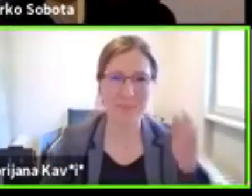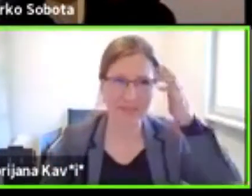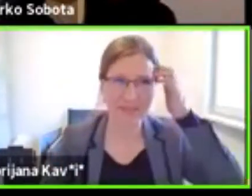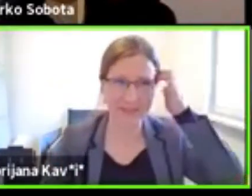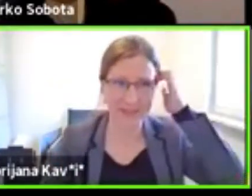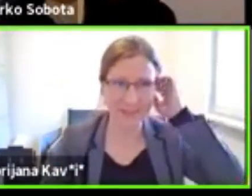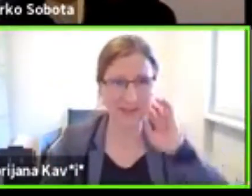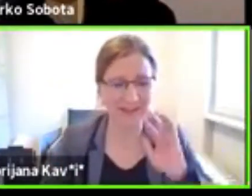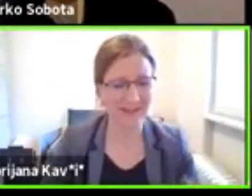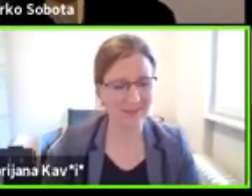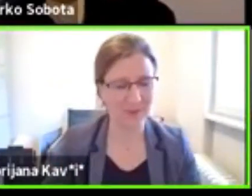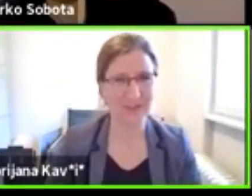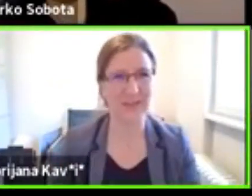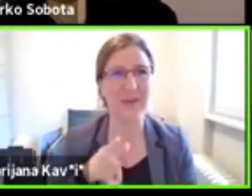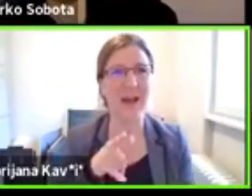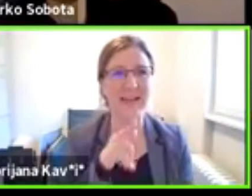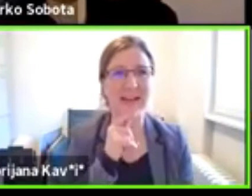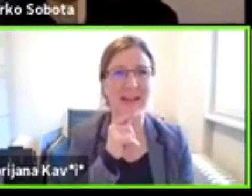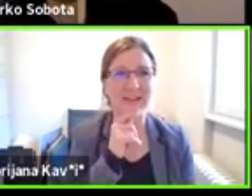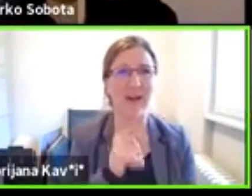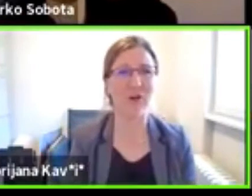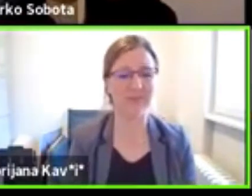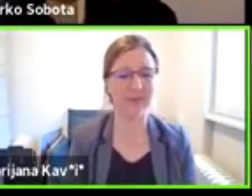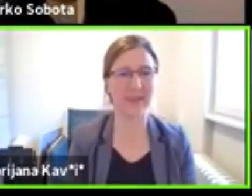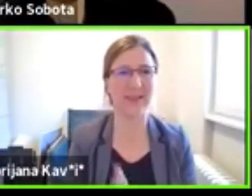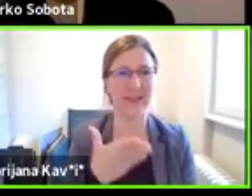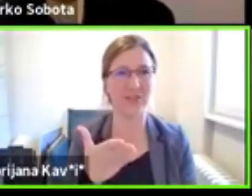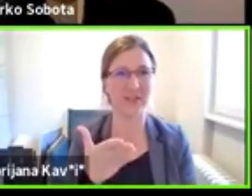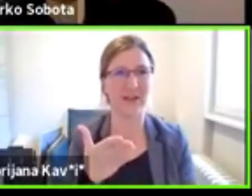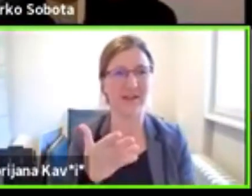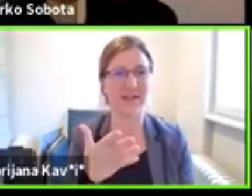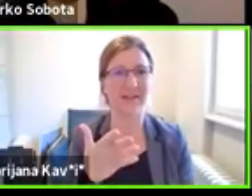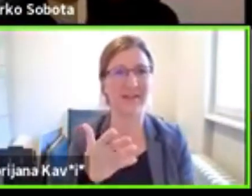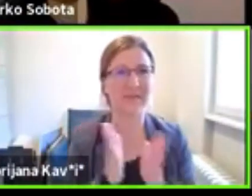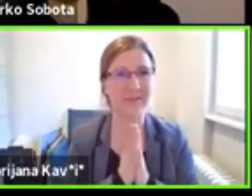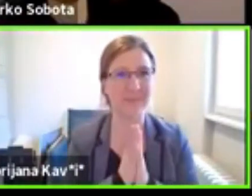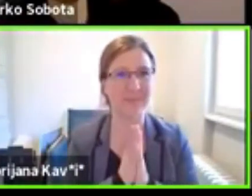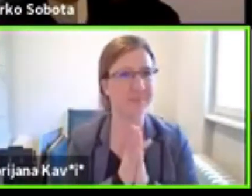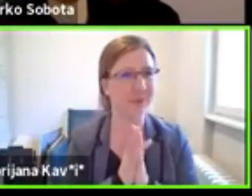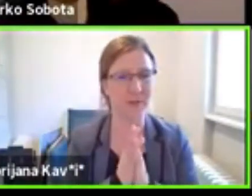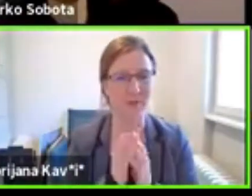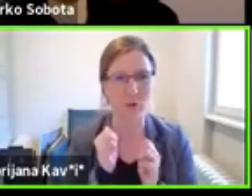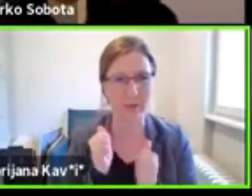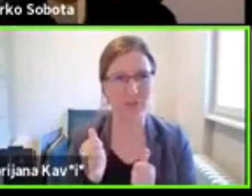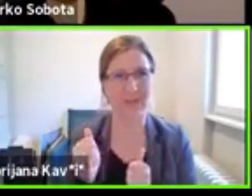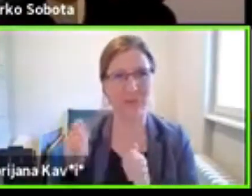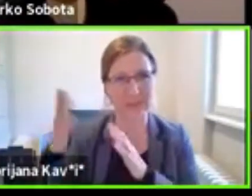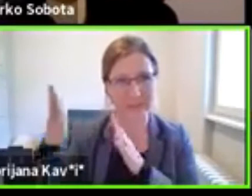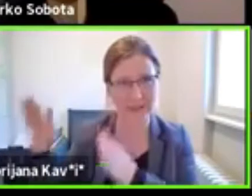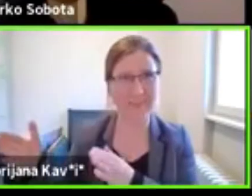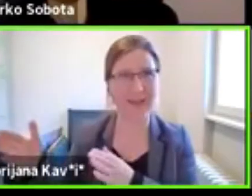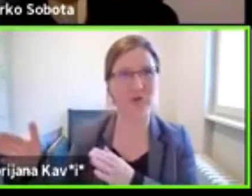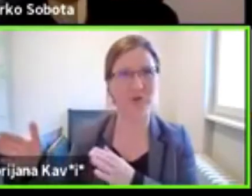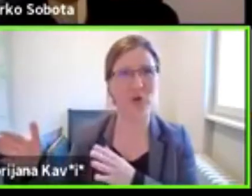Pa lijep pozdrav svima, da lijep pozdrav svima, ali ja da odmah bih htjela reći da bilo bi odlično da je tu